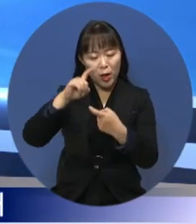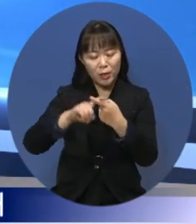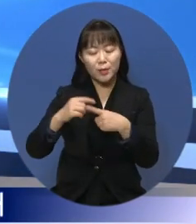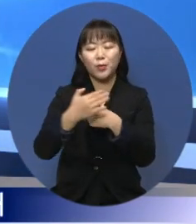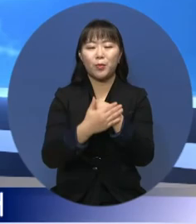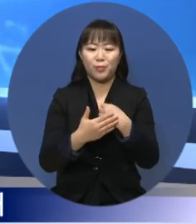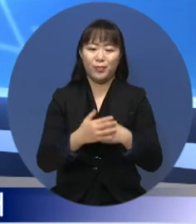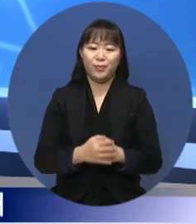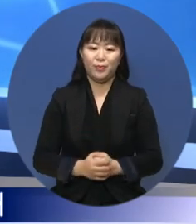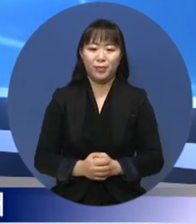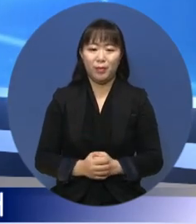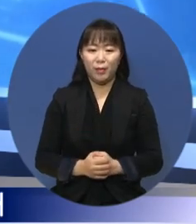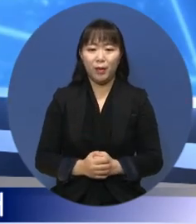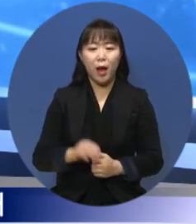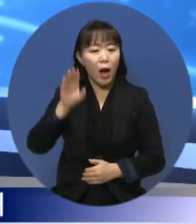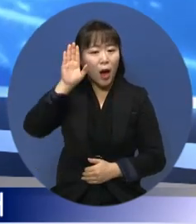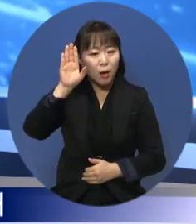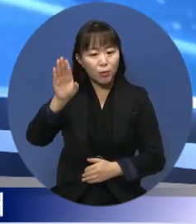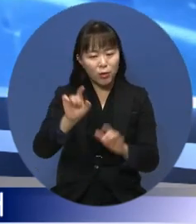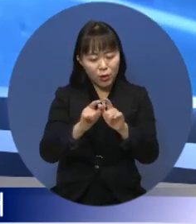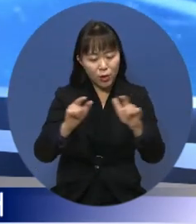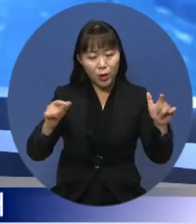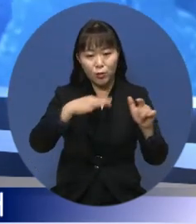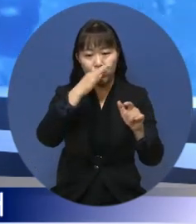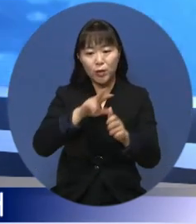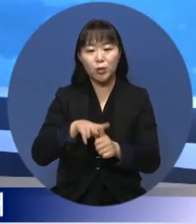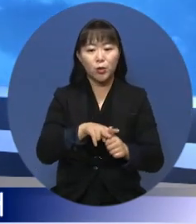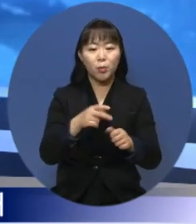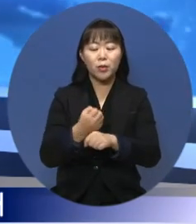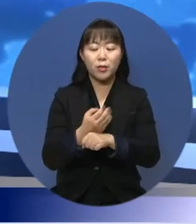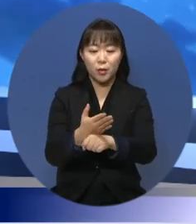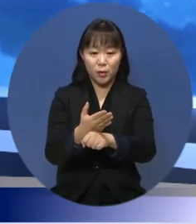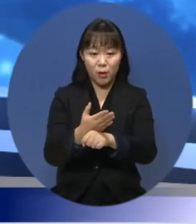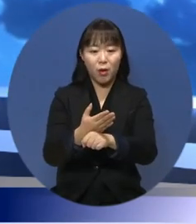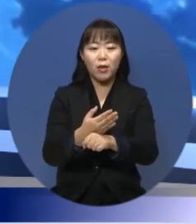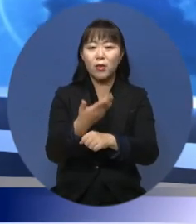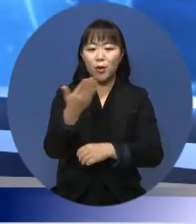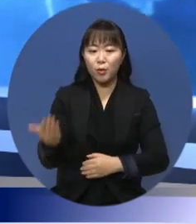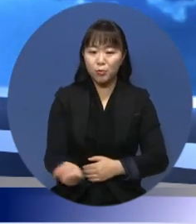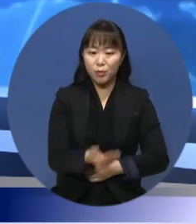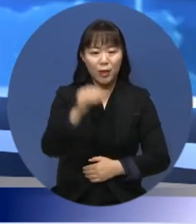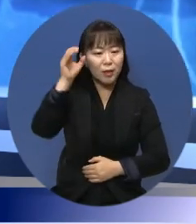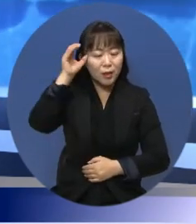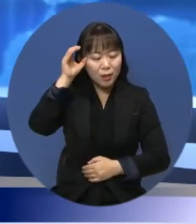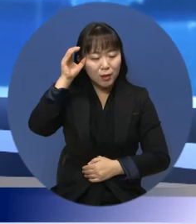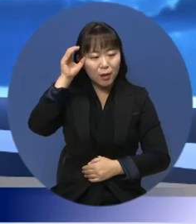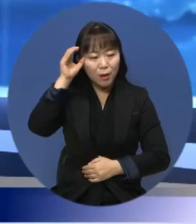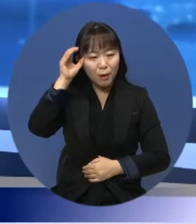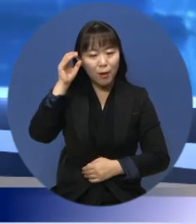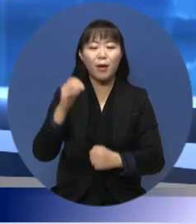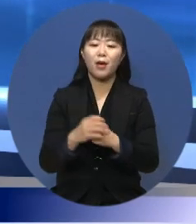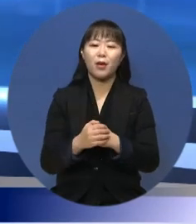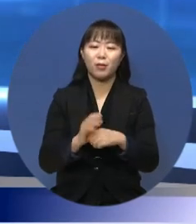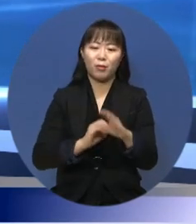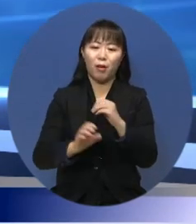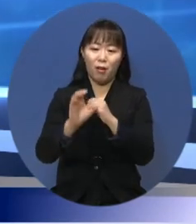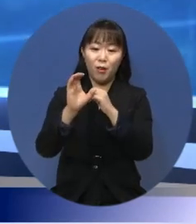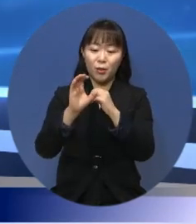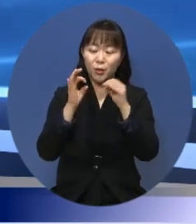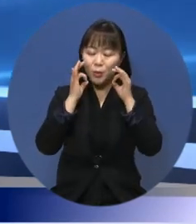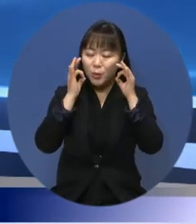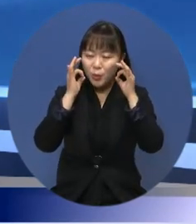덕분입니다 앞으로도 다양하고 유익한 정보를 제공해 시청자 여러분의 기대에 부응할 수 있도록 최선을